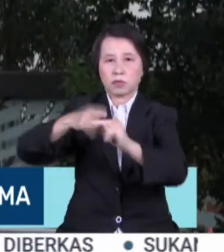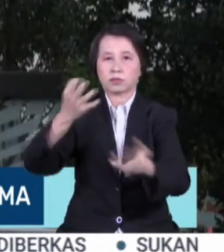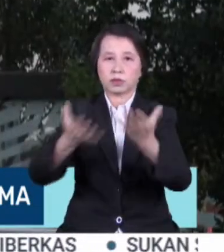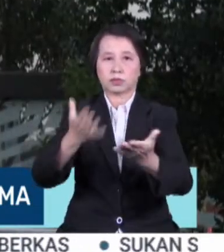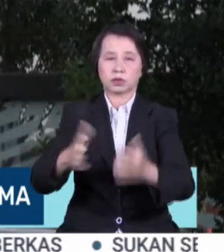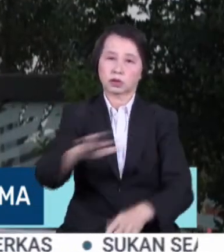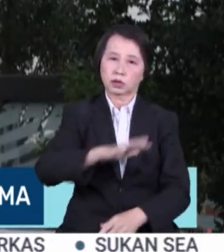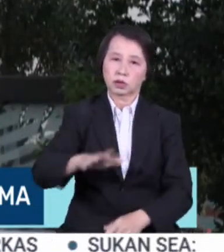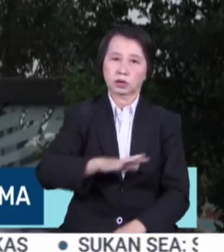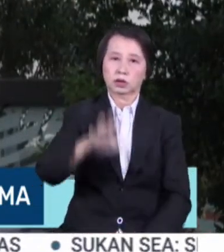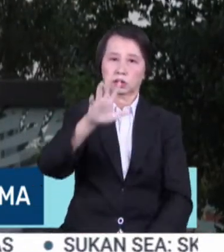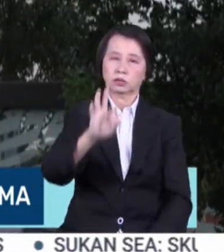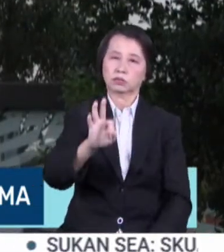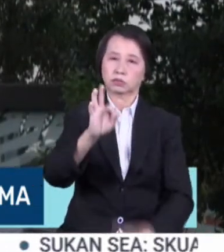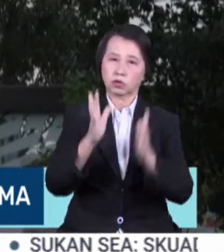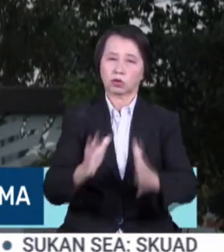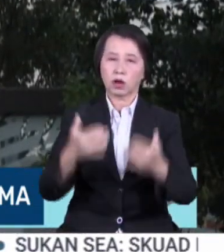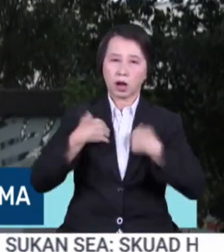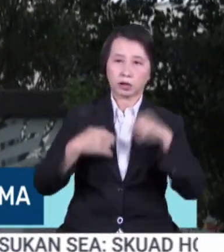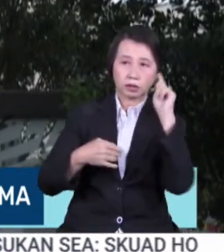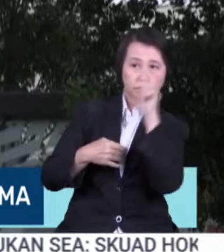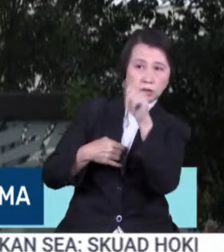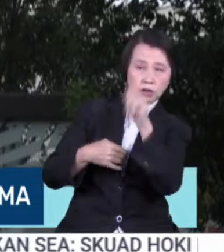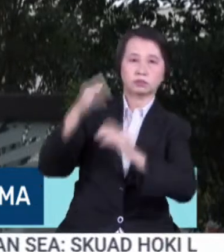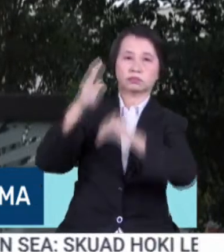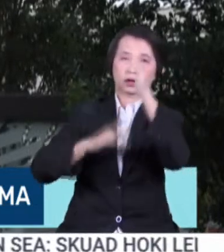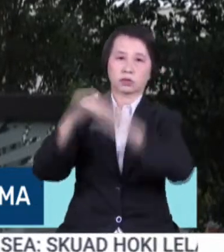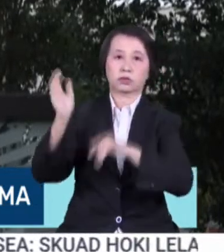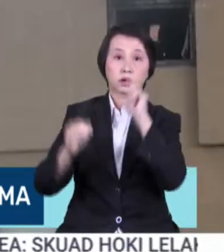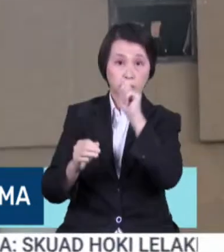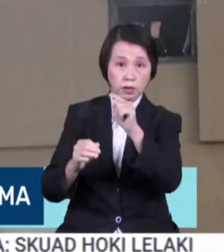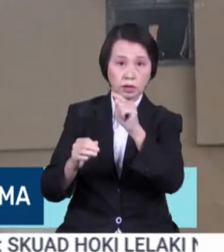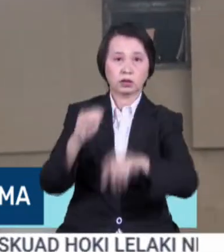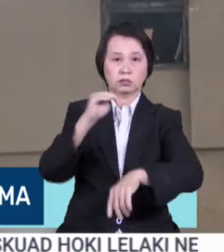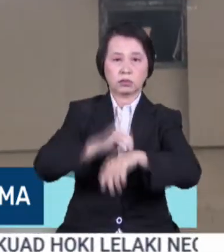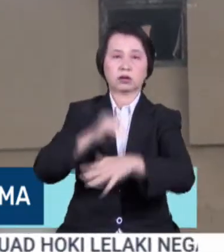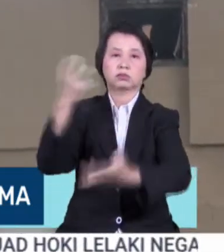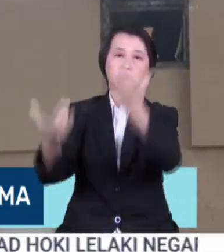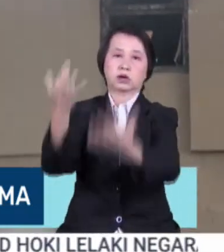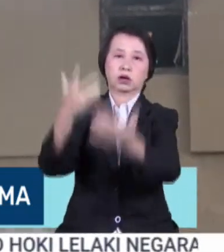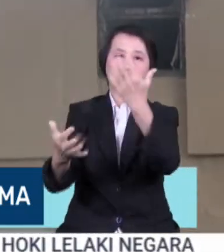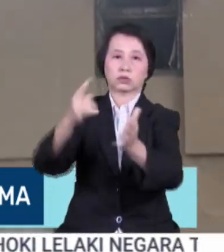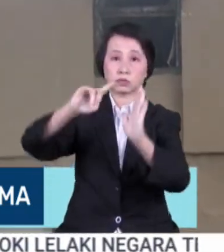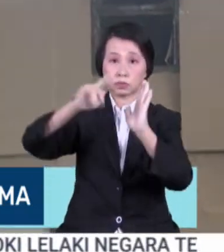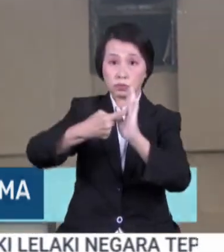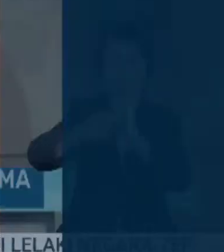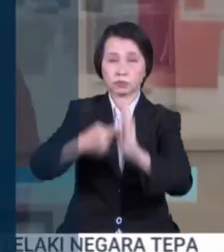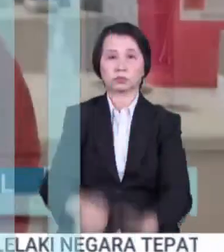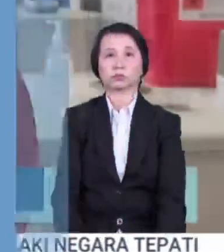Dikatakan hampir 90 orang dipercayai berada di dalam bangunan itu ketika kebakaran bermula.